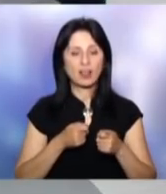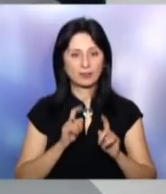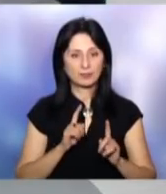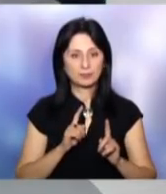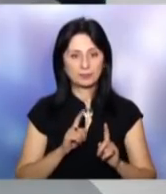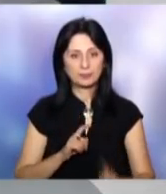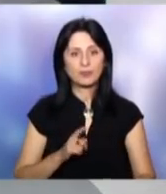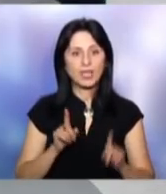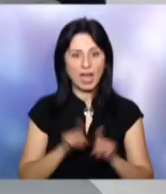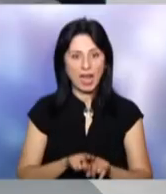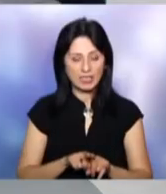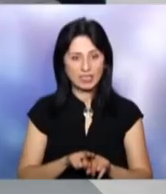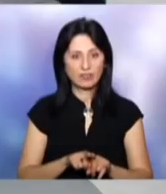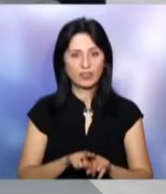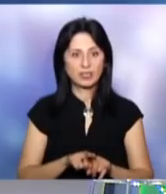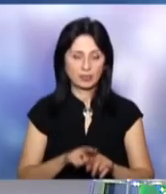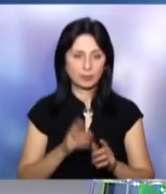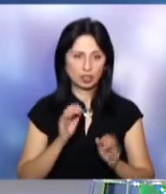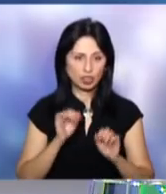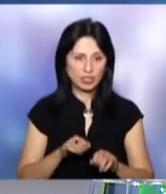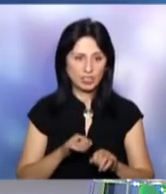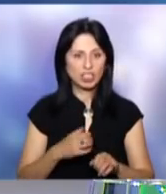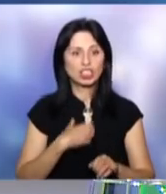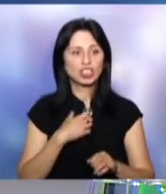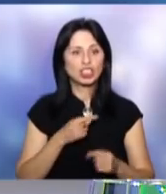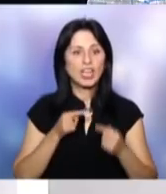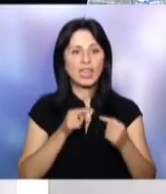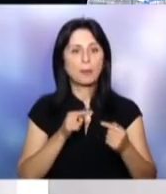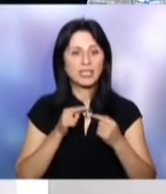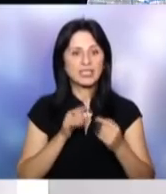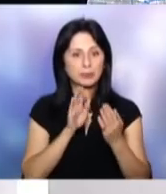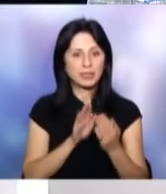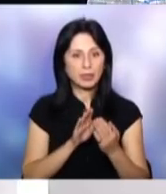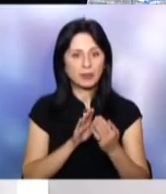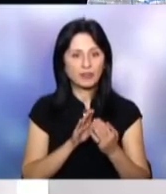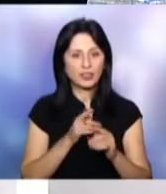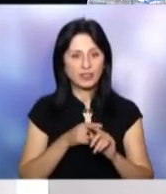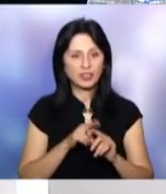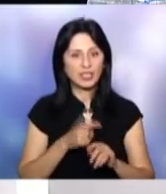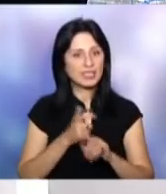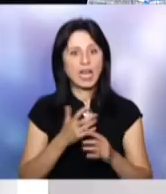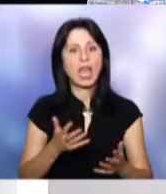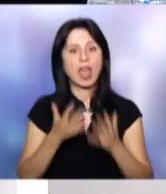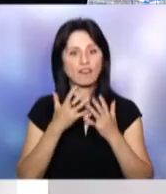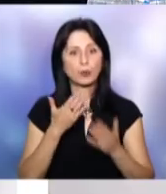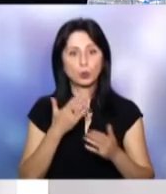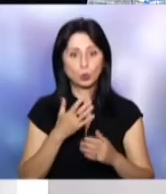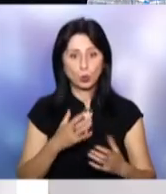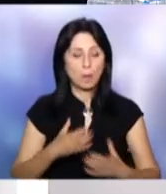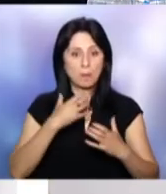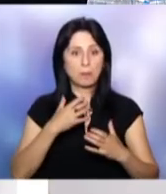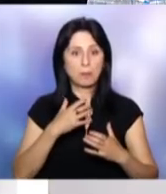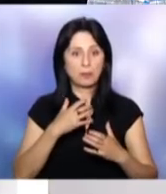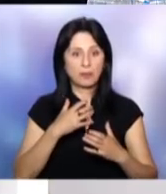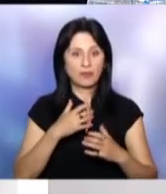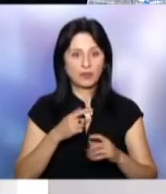უკეთესად. ასევე ხა ექსპოზიციური თერაპია იქნება, შიშთან დაპირისპირება იქნება, დავშათ EMDR-ი ძალიან ეფექტურია, თუ კი პანიკურ შეტევებს